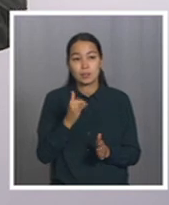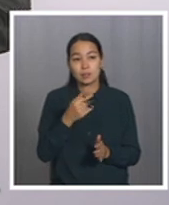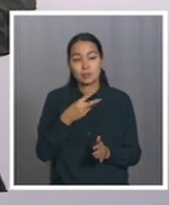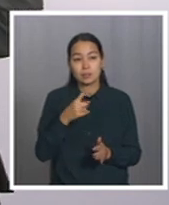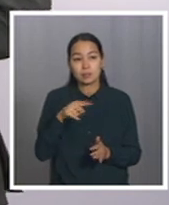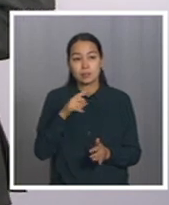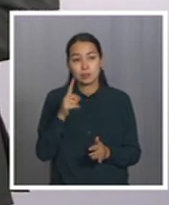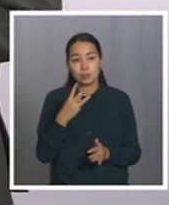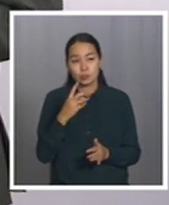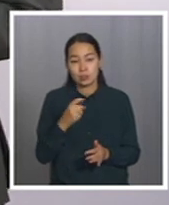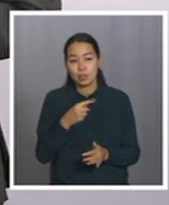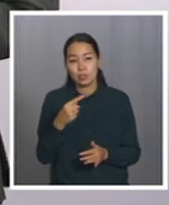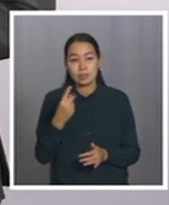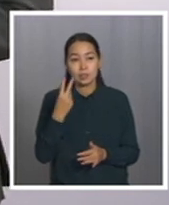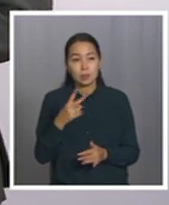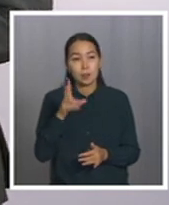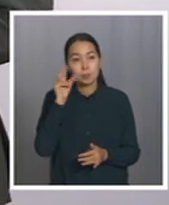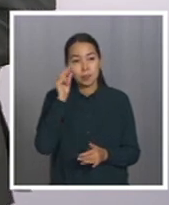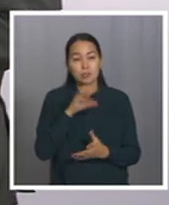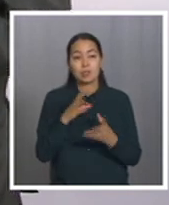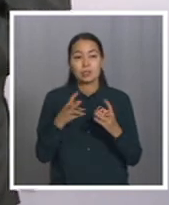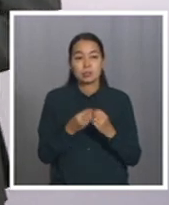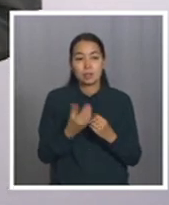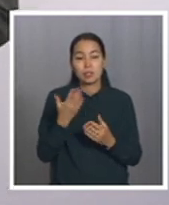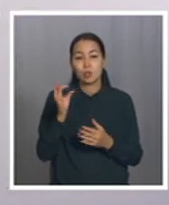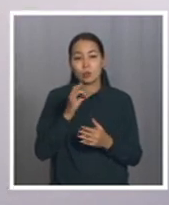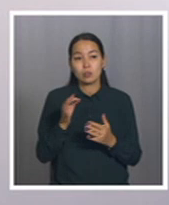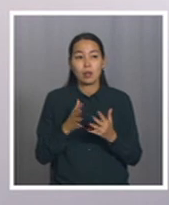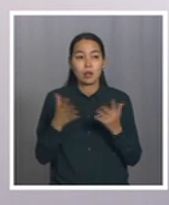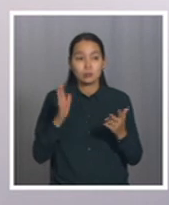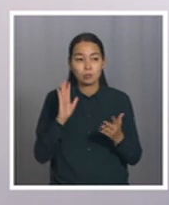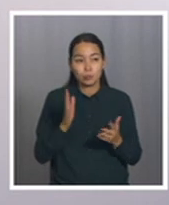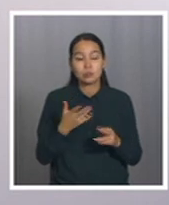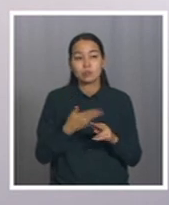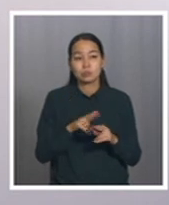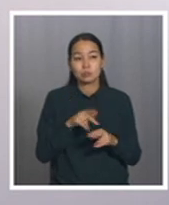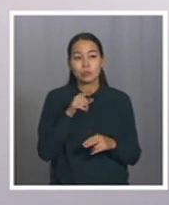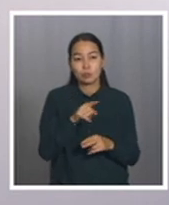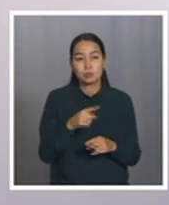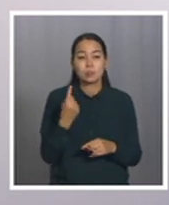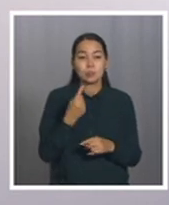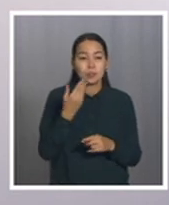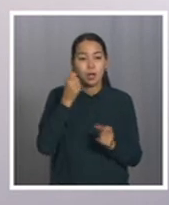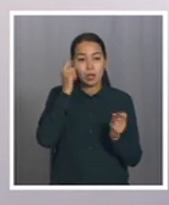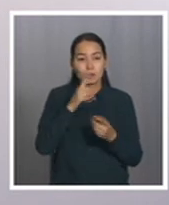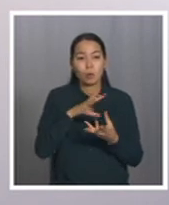2 түбір астында мәндер жиыны 0-ден артық болса, сәйкесінше бұл функцияның графигінде анықталу болсы